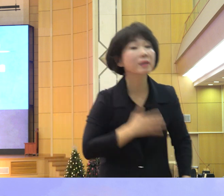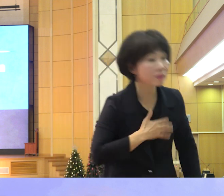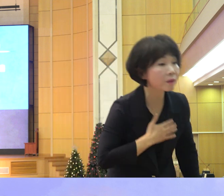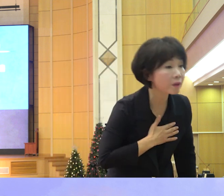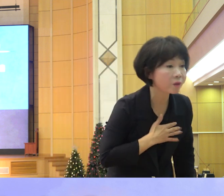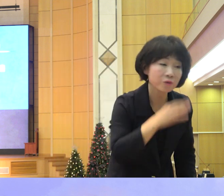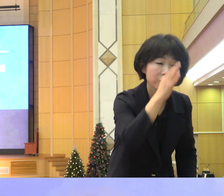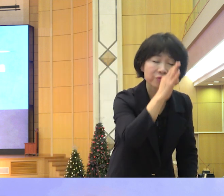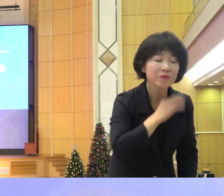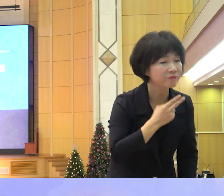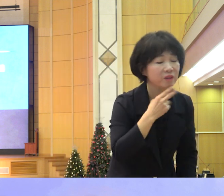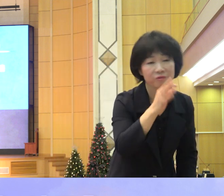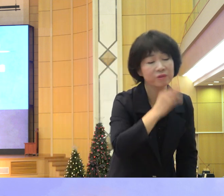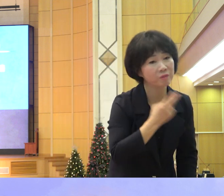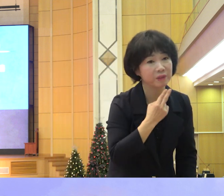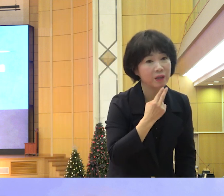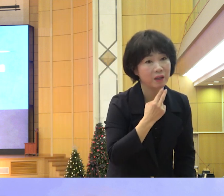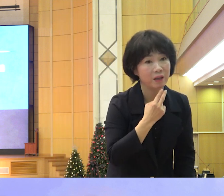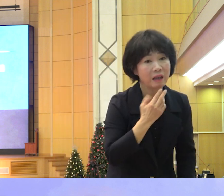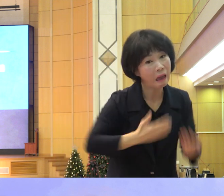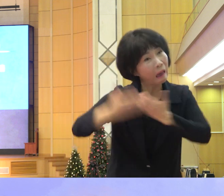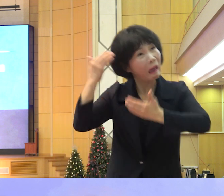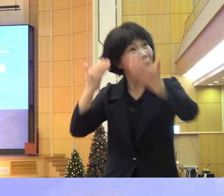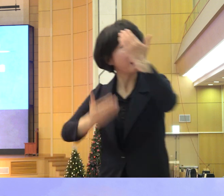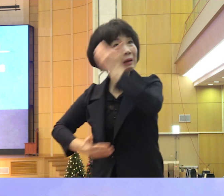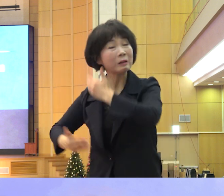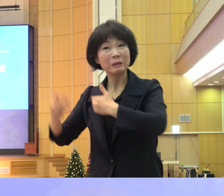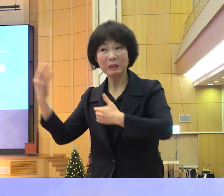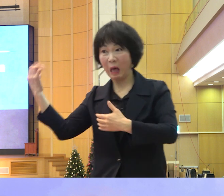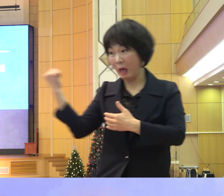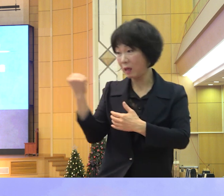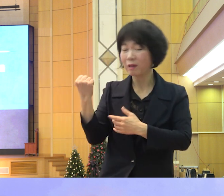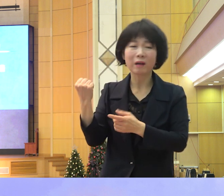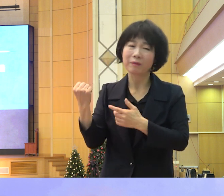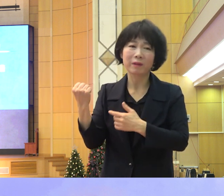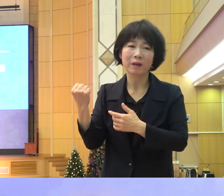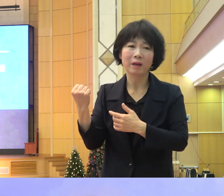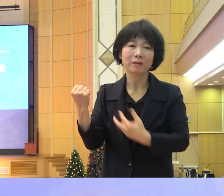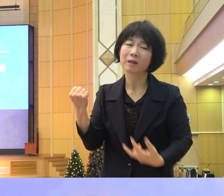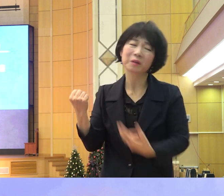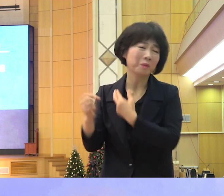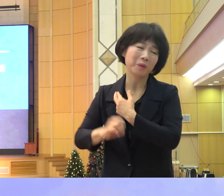흘러간 물로 물레방아를 다시 돌릴 수 없다, 이런 말 했잖아요.